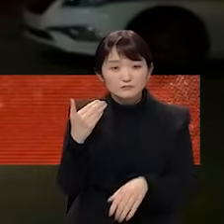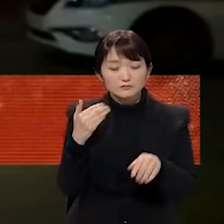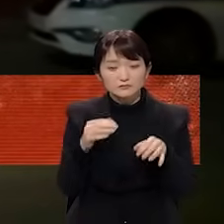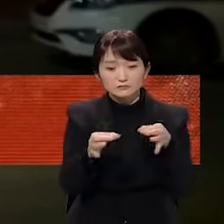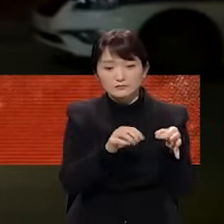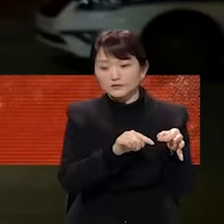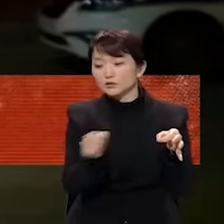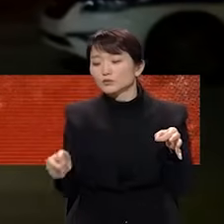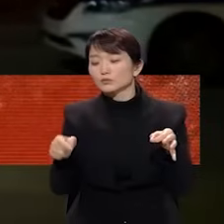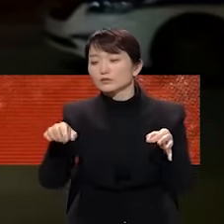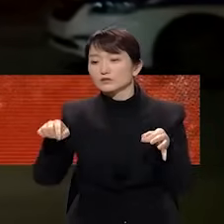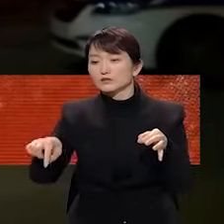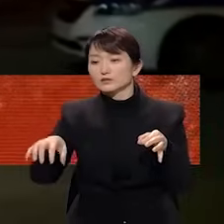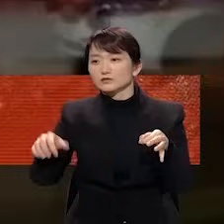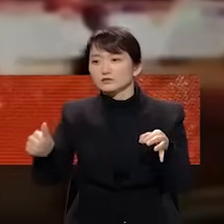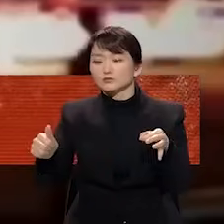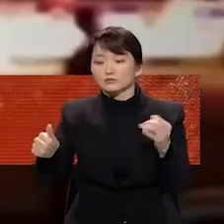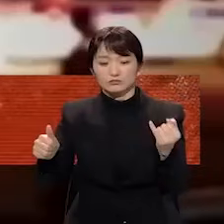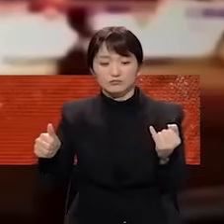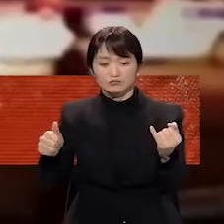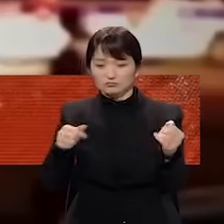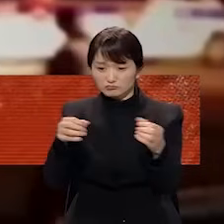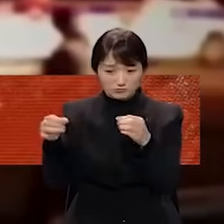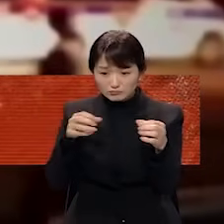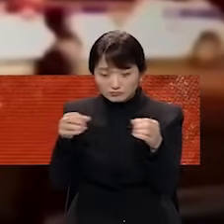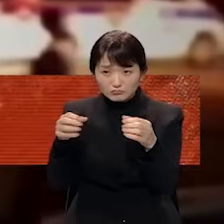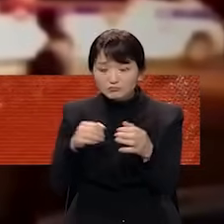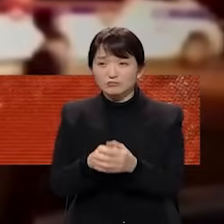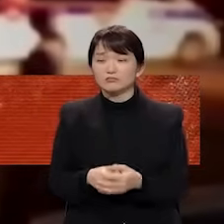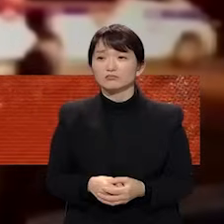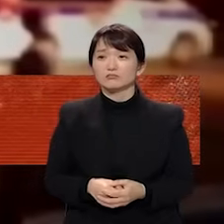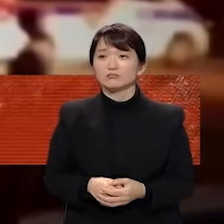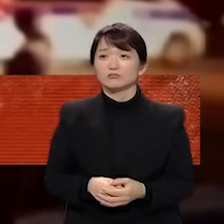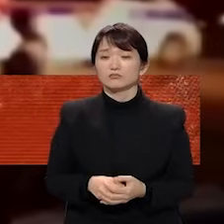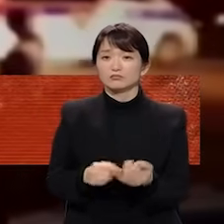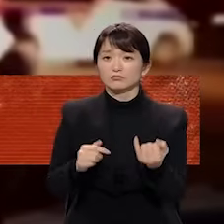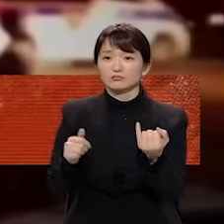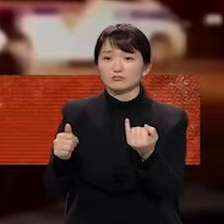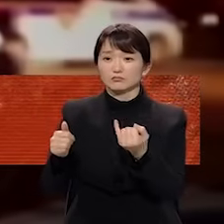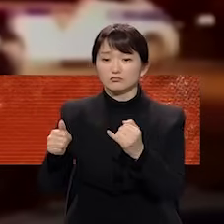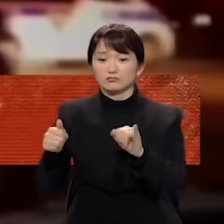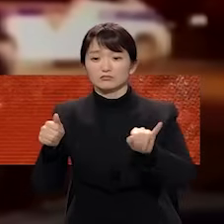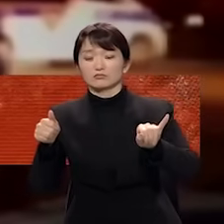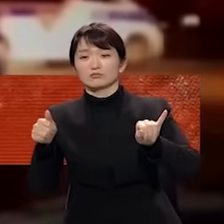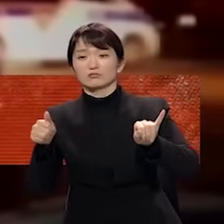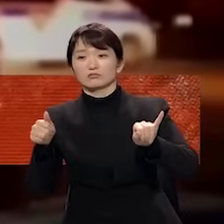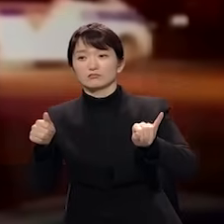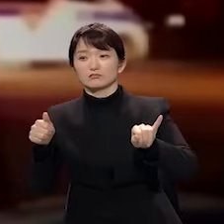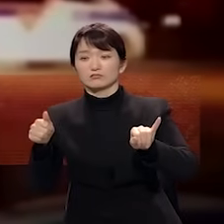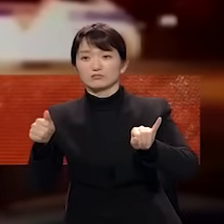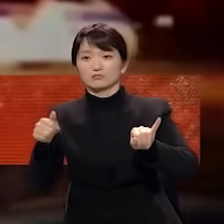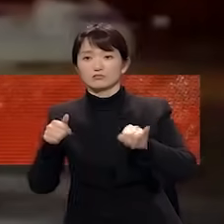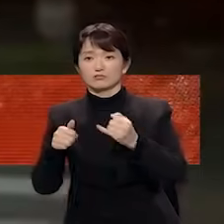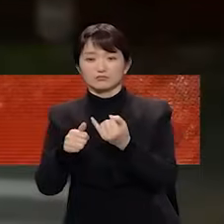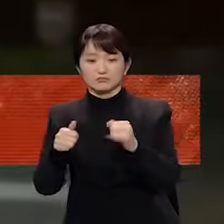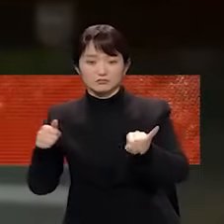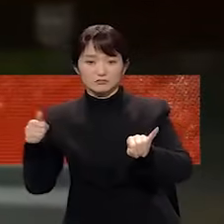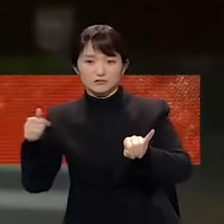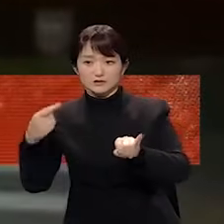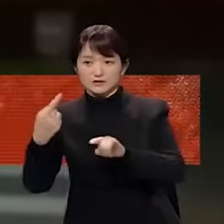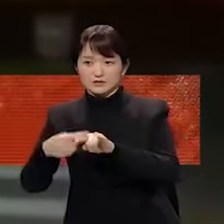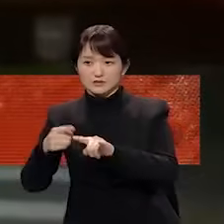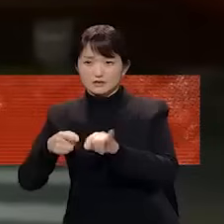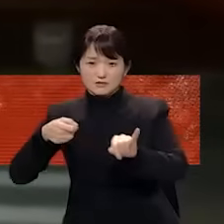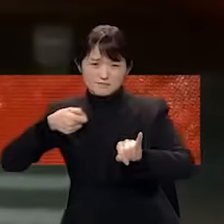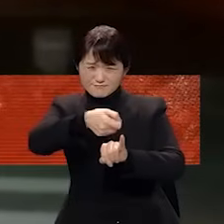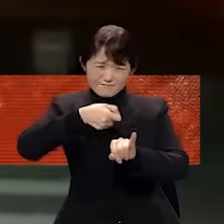남성이 와 찾아와서 얘기를 나누다가 갑자기이 피해자가 뒤로 돌아선 사이에이 굉장히 치명적인 부분을 향해서 흉기로 한